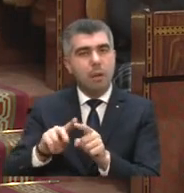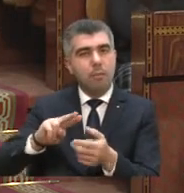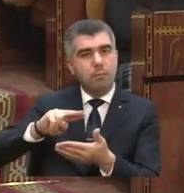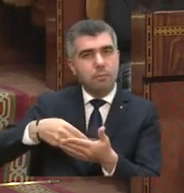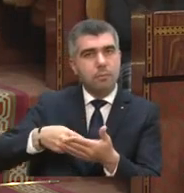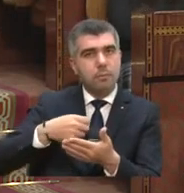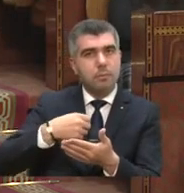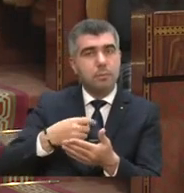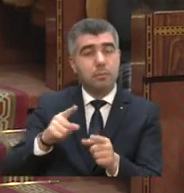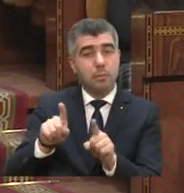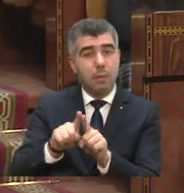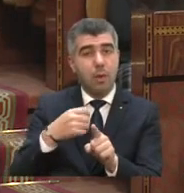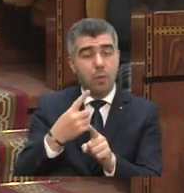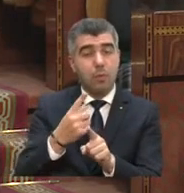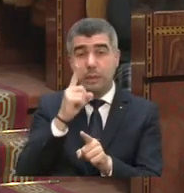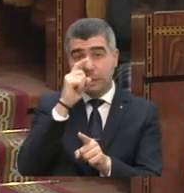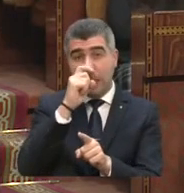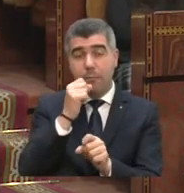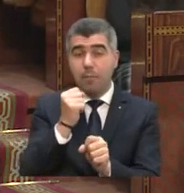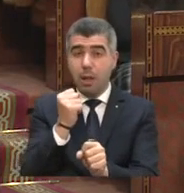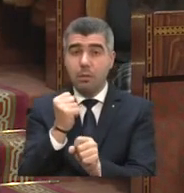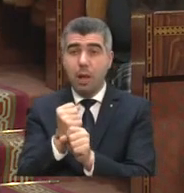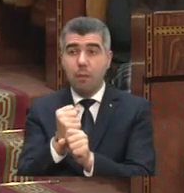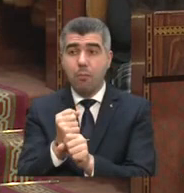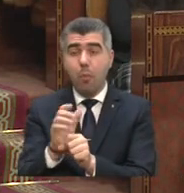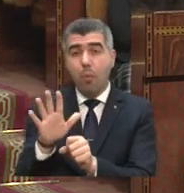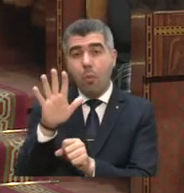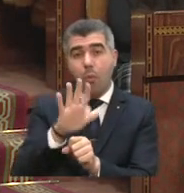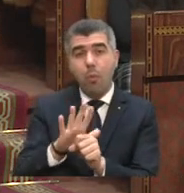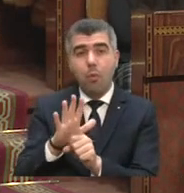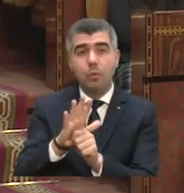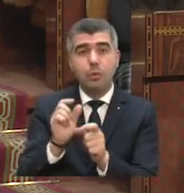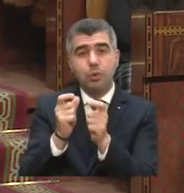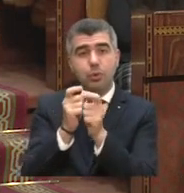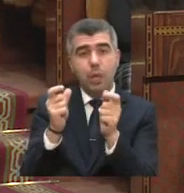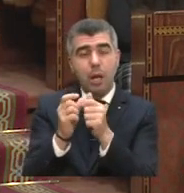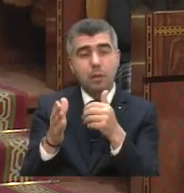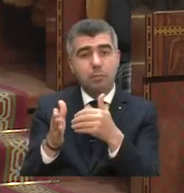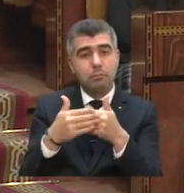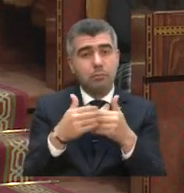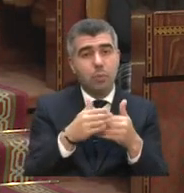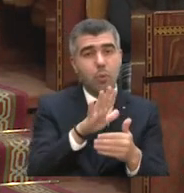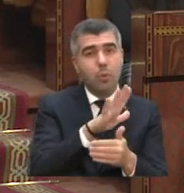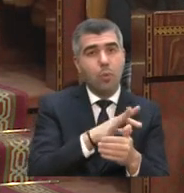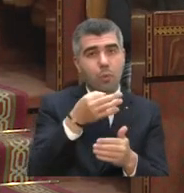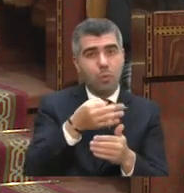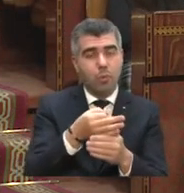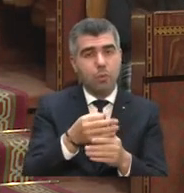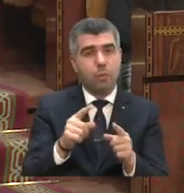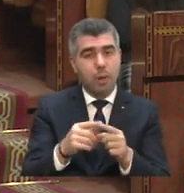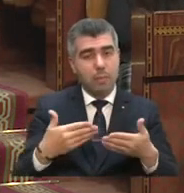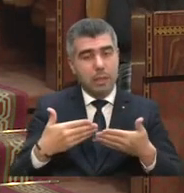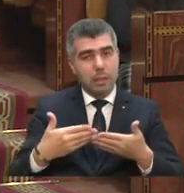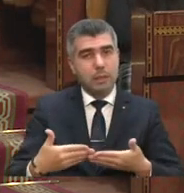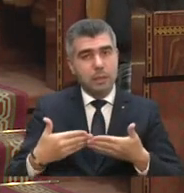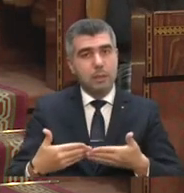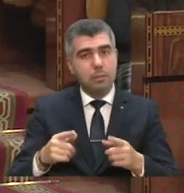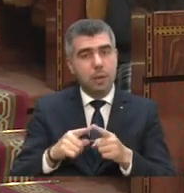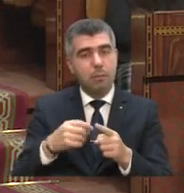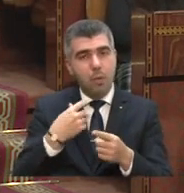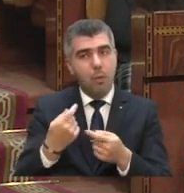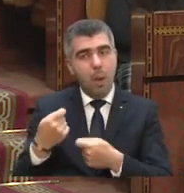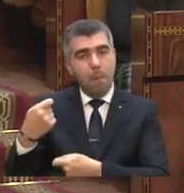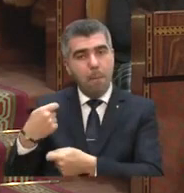لأن هذا الشيء غادي يلحق واحد الضرر كبير بالمنتوجات المغربية، وخاصة على أننا نحن في موسم البواكير